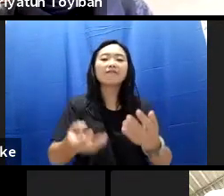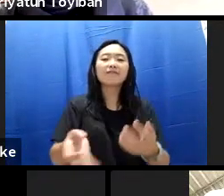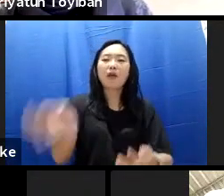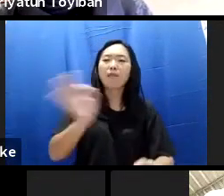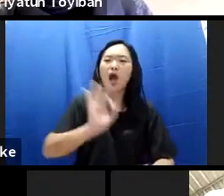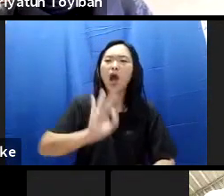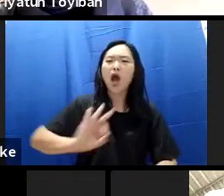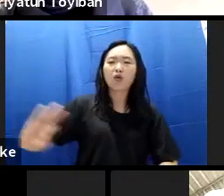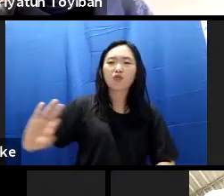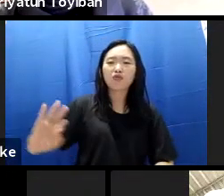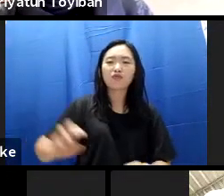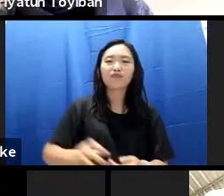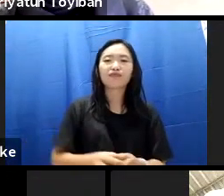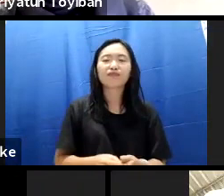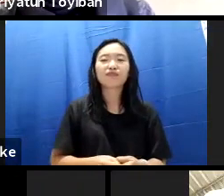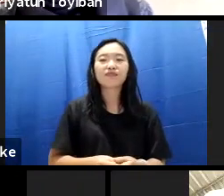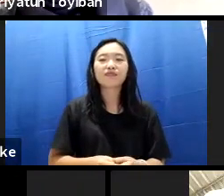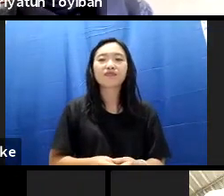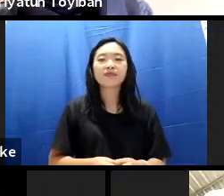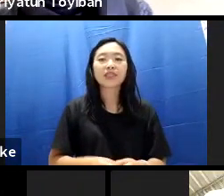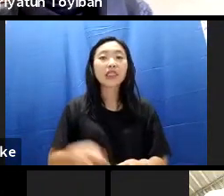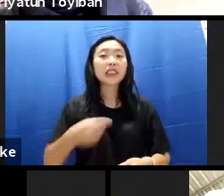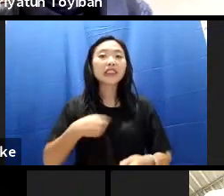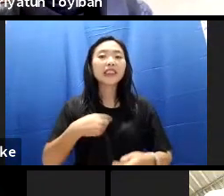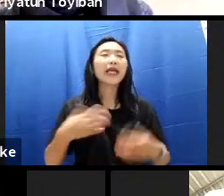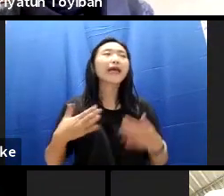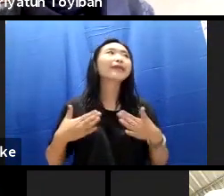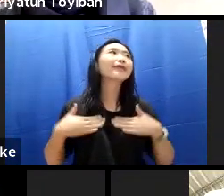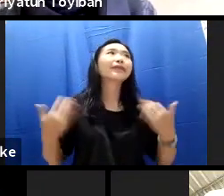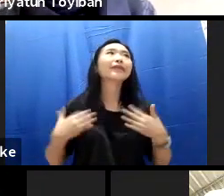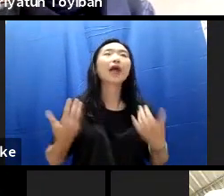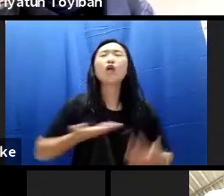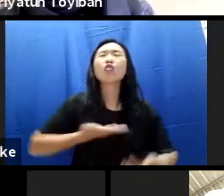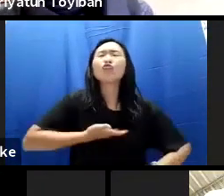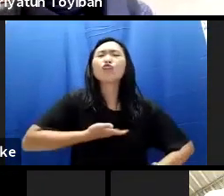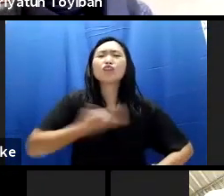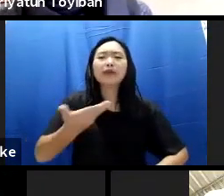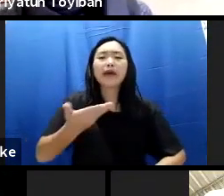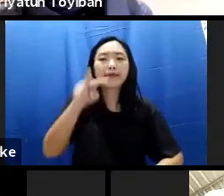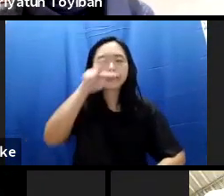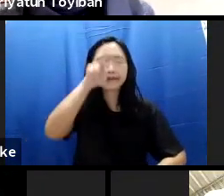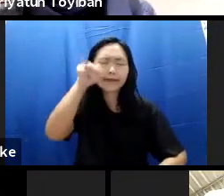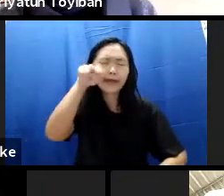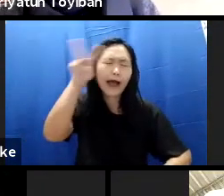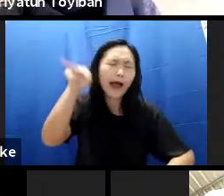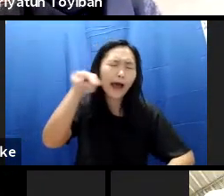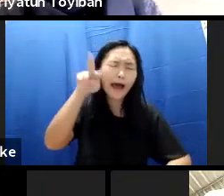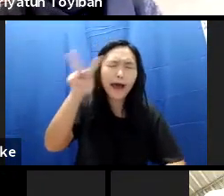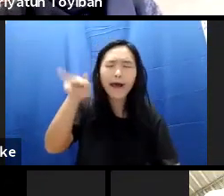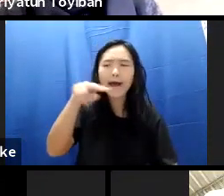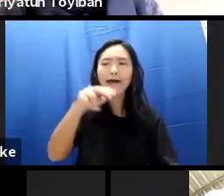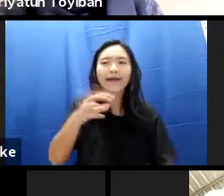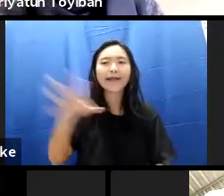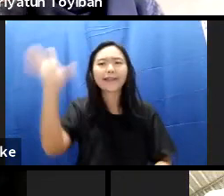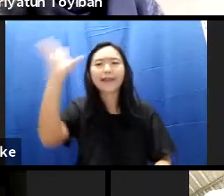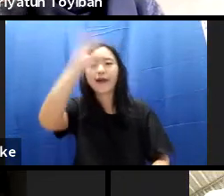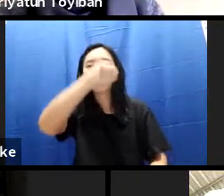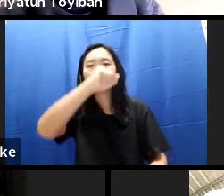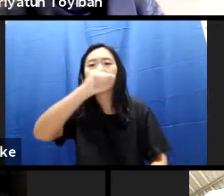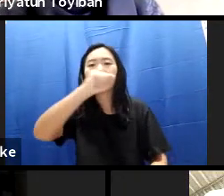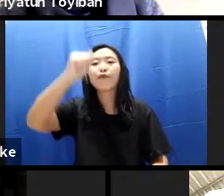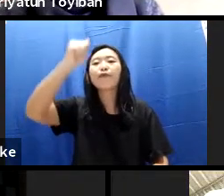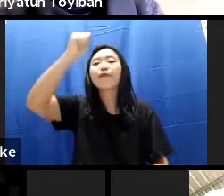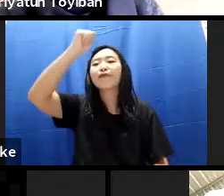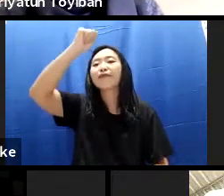ini saya, karakter saya adalah saya senang belajar, mencari tahu sesuatu yang dalam hal mencari tahu sesuatu yang baru, kemudian saya tertantang dan saya cari